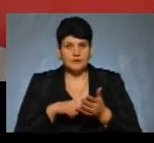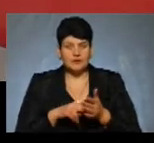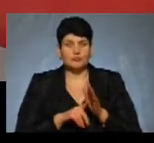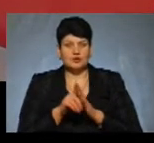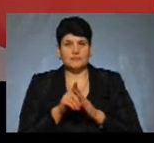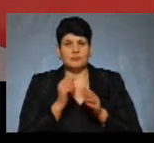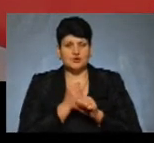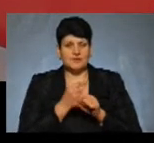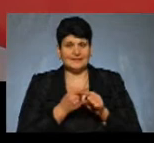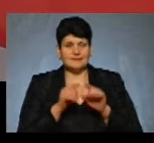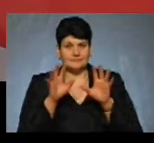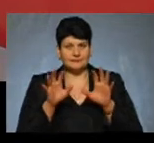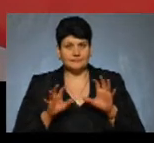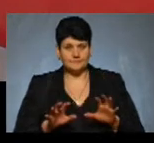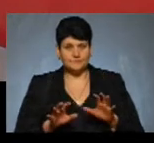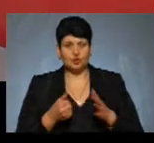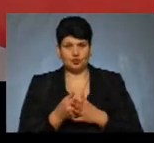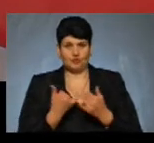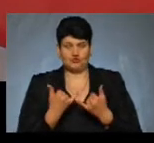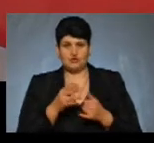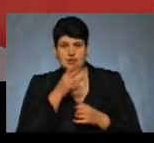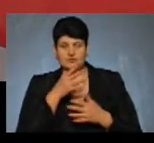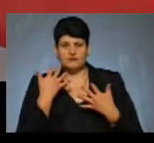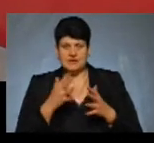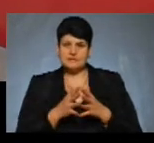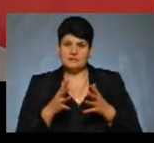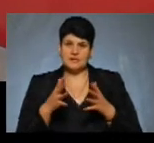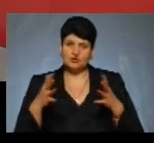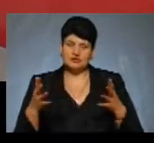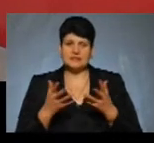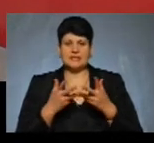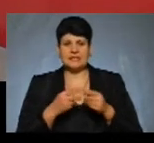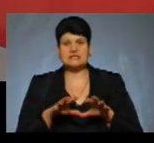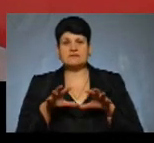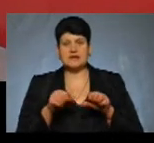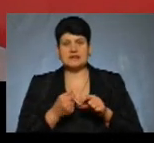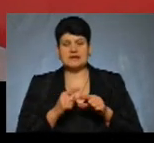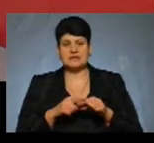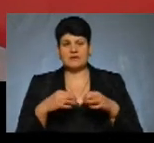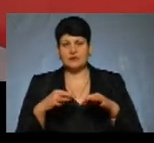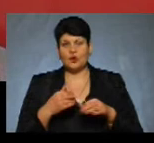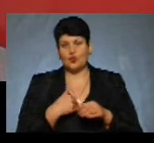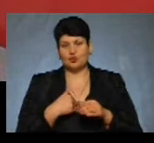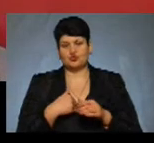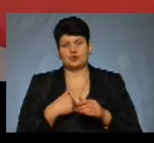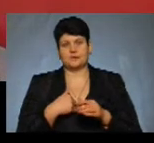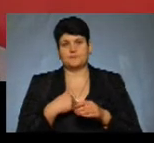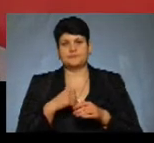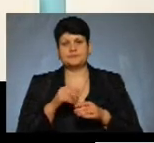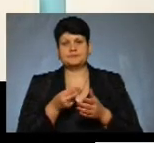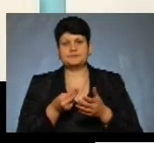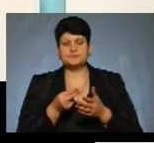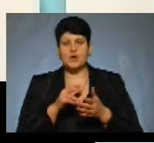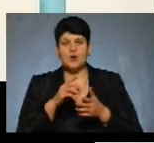цей закон, до цього часу, чи збільшується кількість власників таких автівок, які хочуть розмитнювати, чи